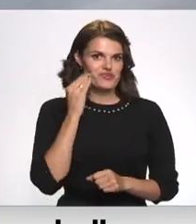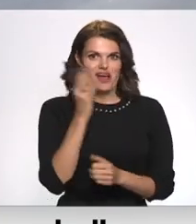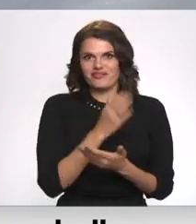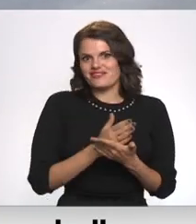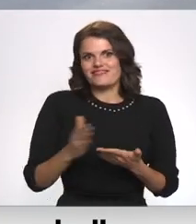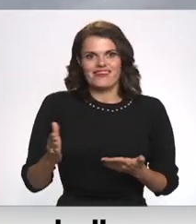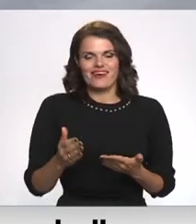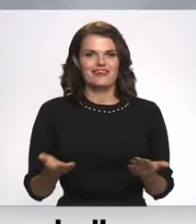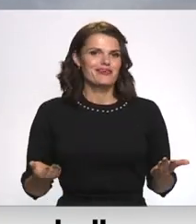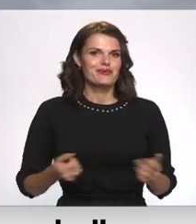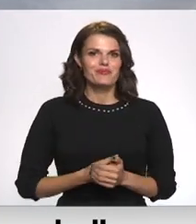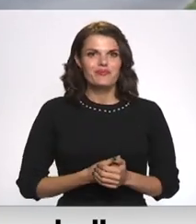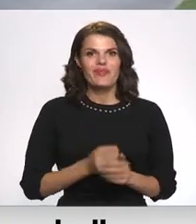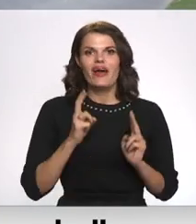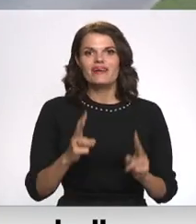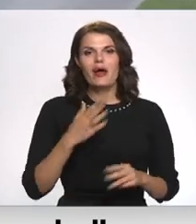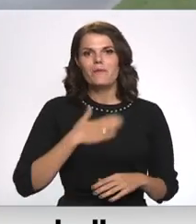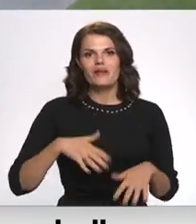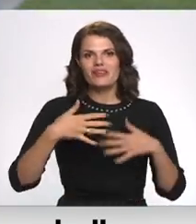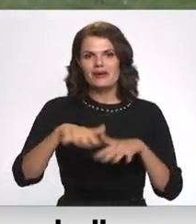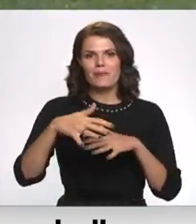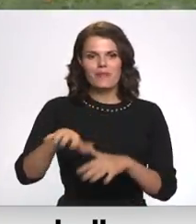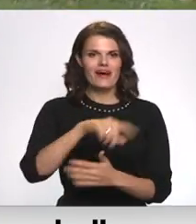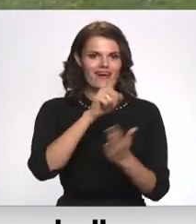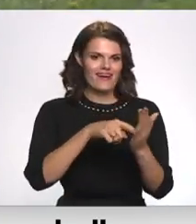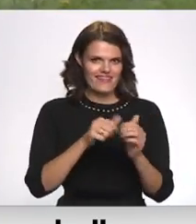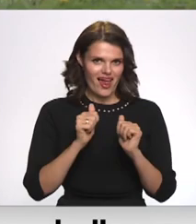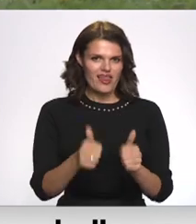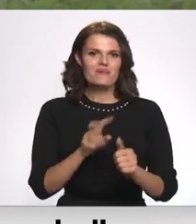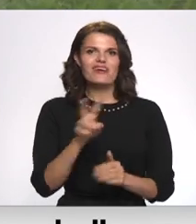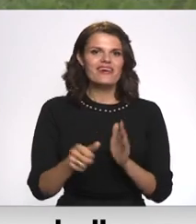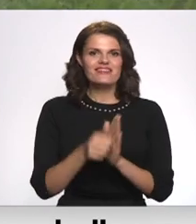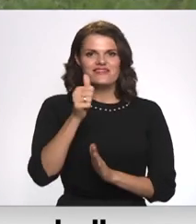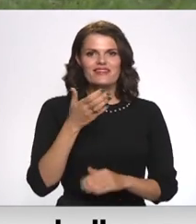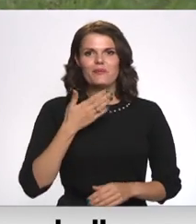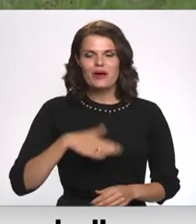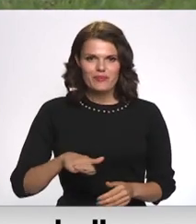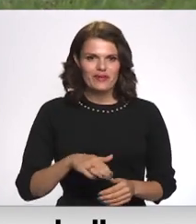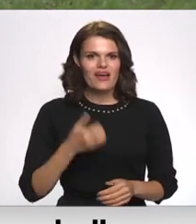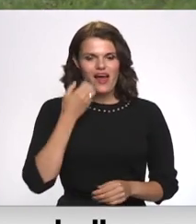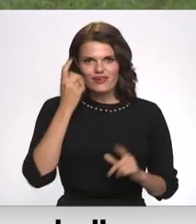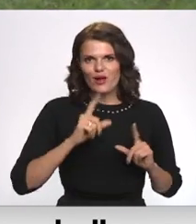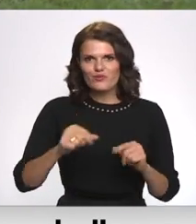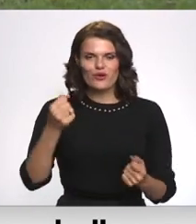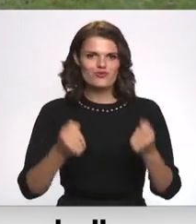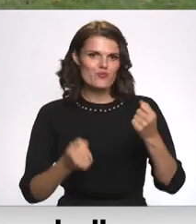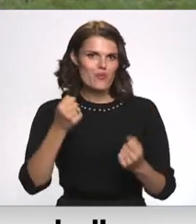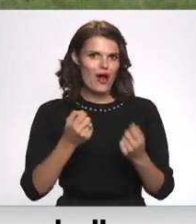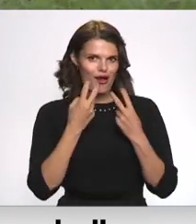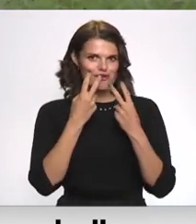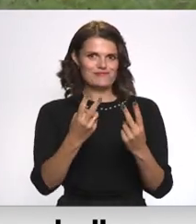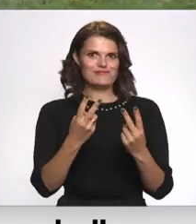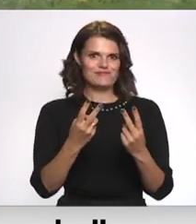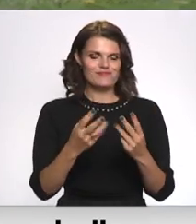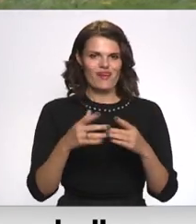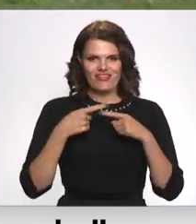kārtībā. Kā patika parāda? Labi. Kas tev vislabāk patika? Kad brauc mašīnas. Tas